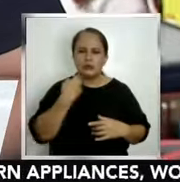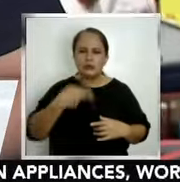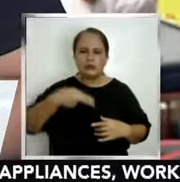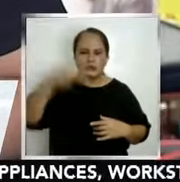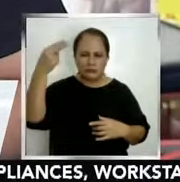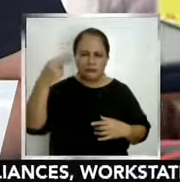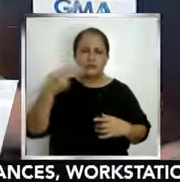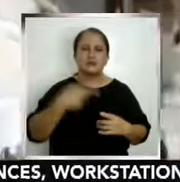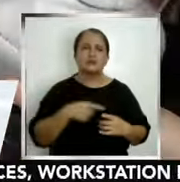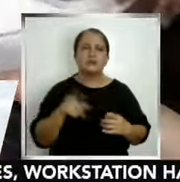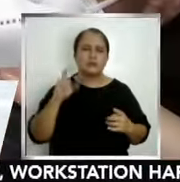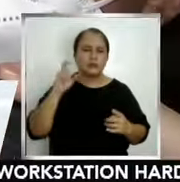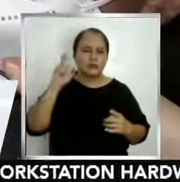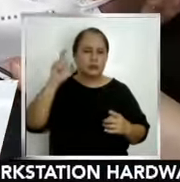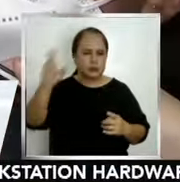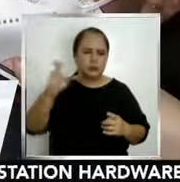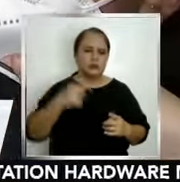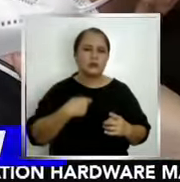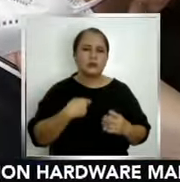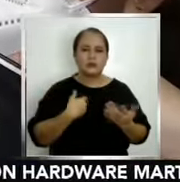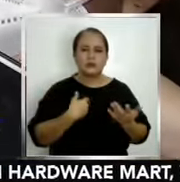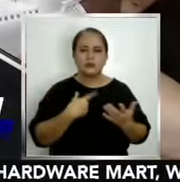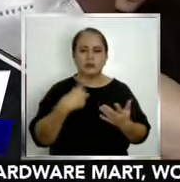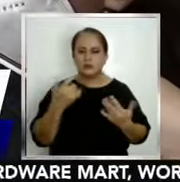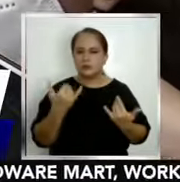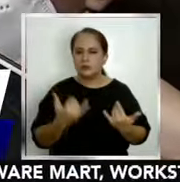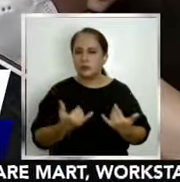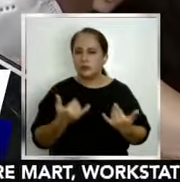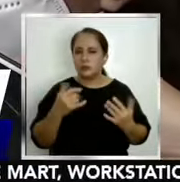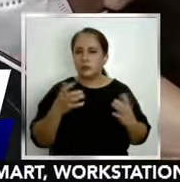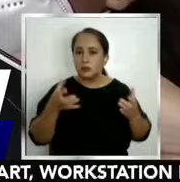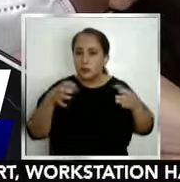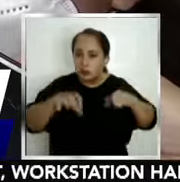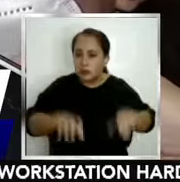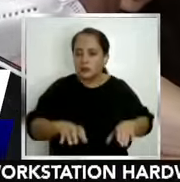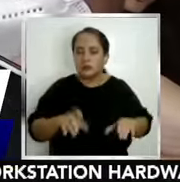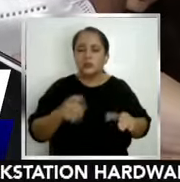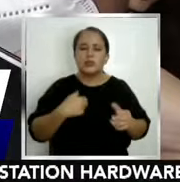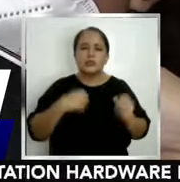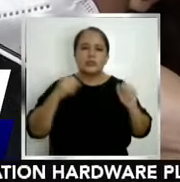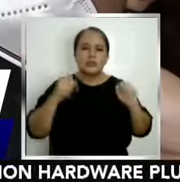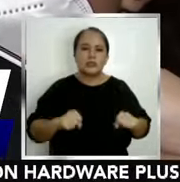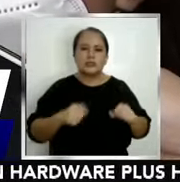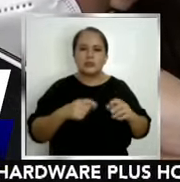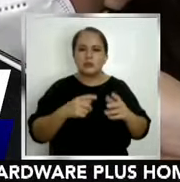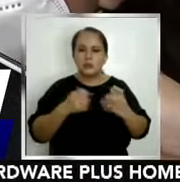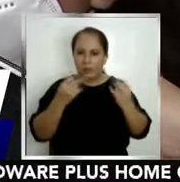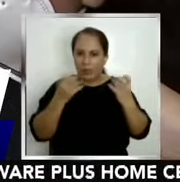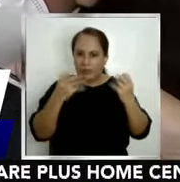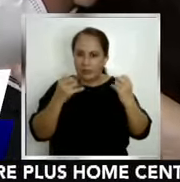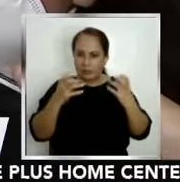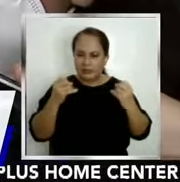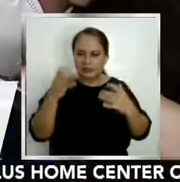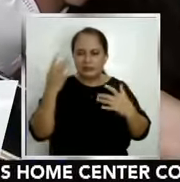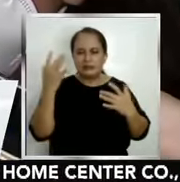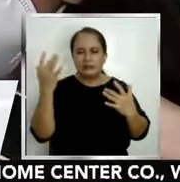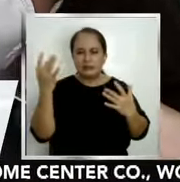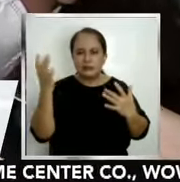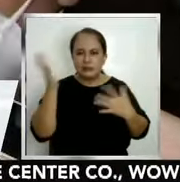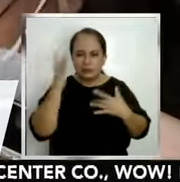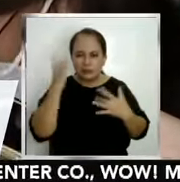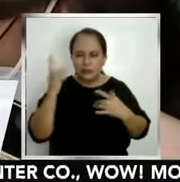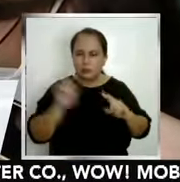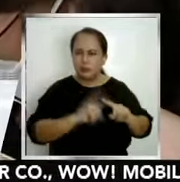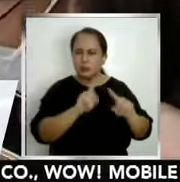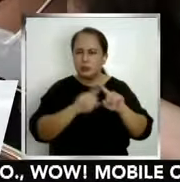lalong madaling panahon. Siyempre, malaki po yung chance no, na mas magka-outbreak tayo. Yung mga iba-iba pong sakit, iba-iba